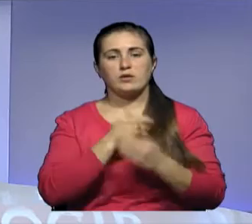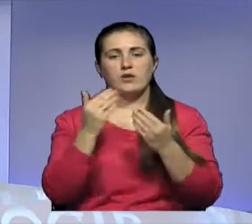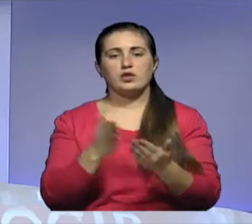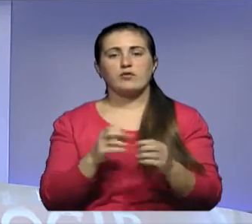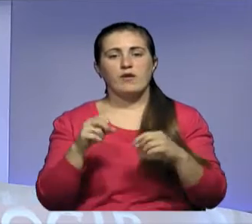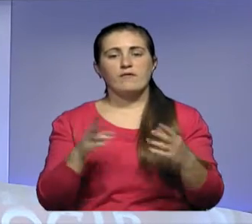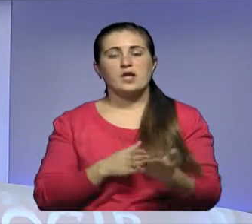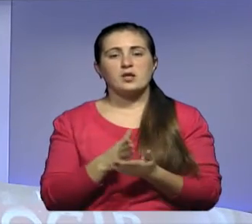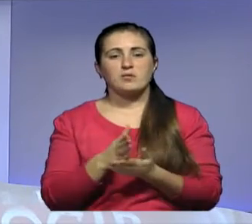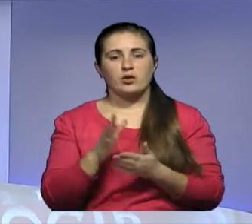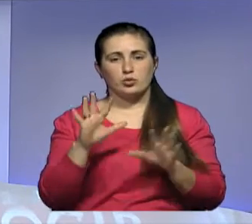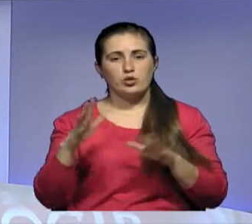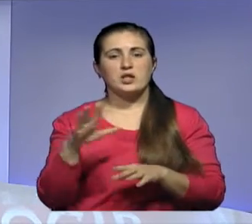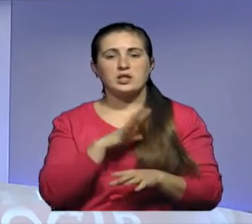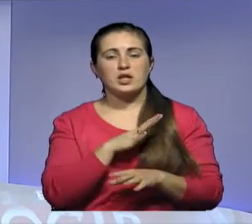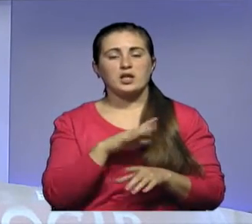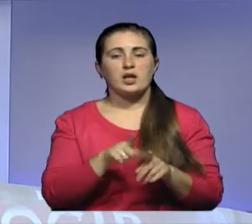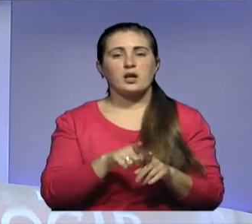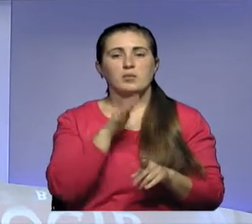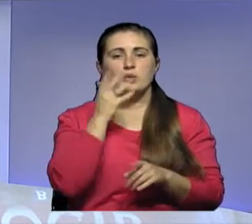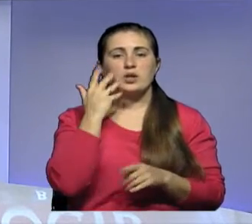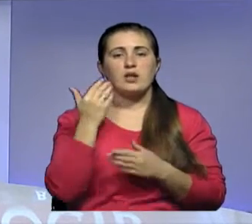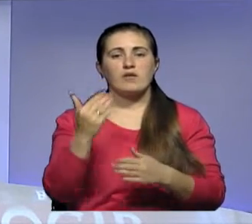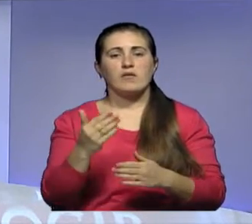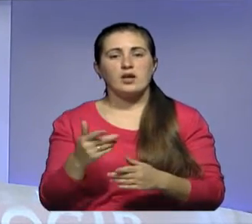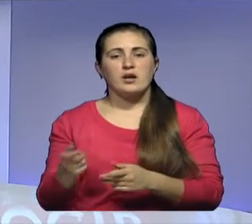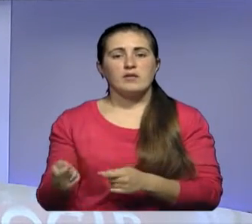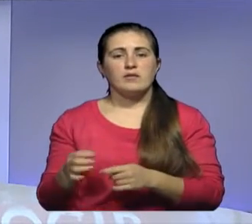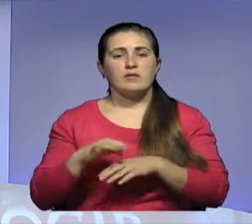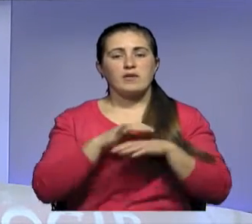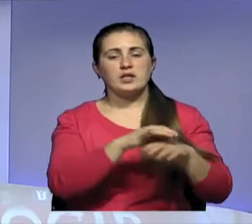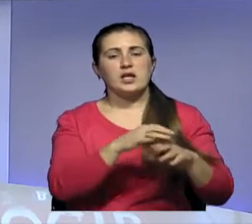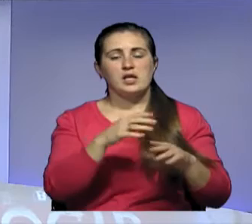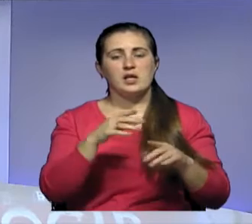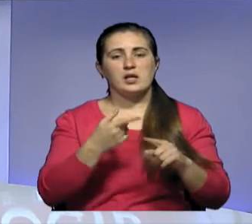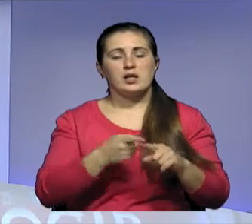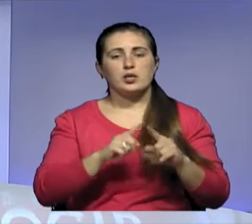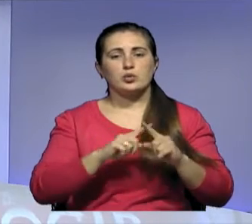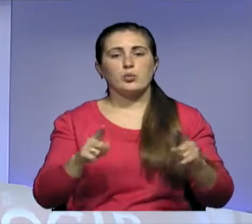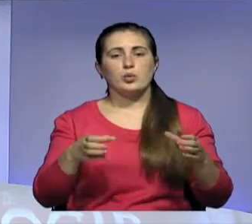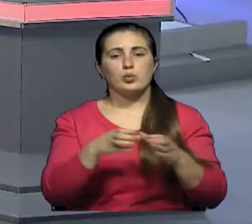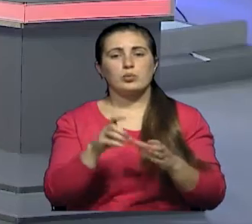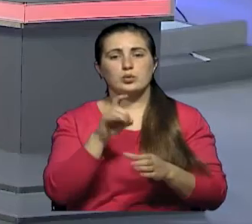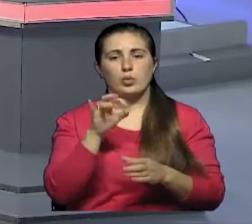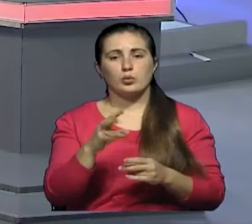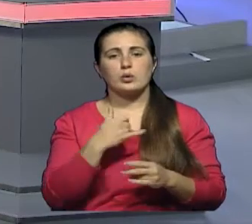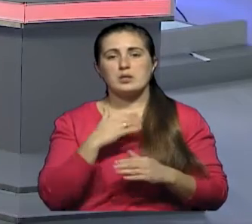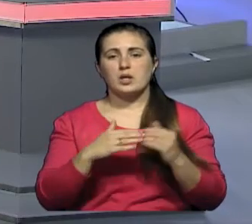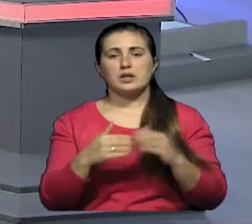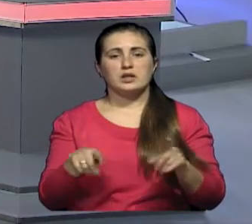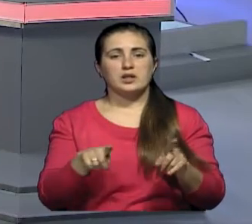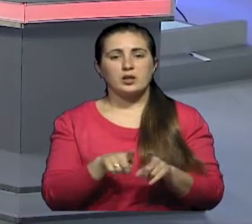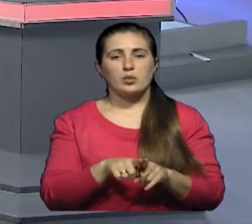случались такие эпизоды когда территорию выводили за пределы вот этой особой группы зон у нас практике такого